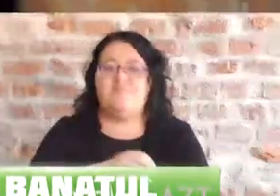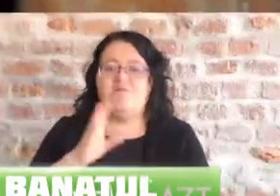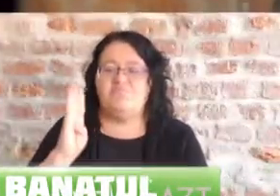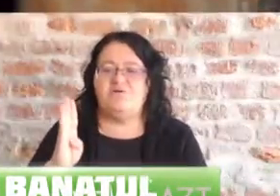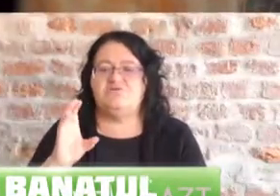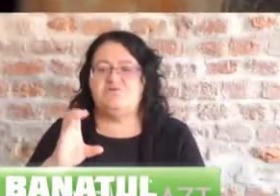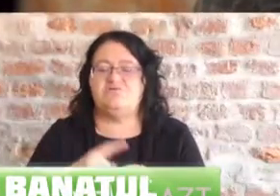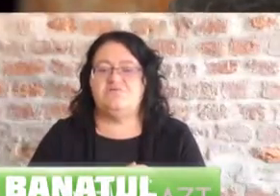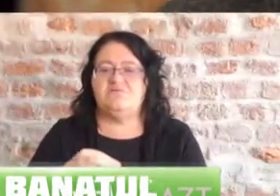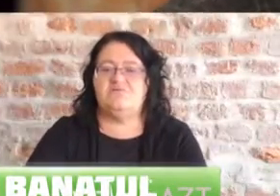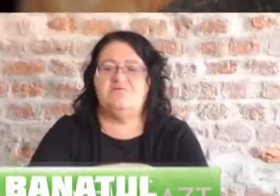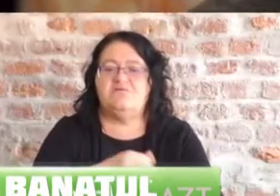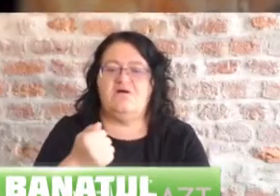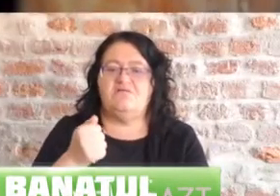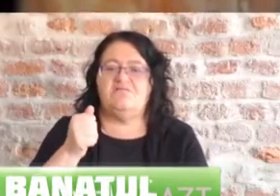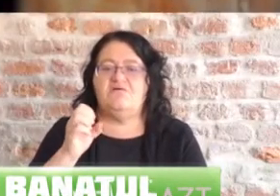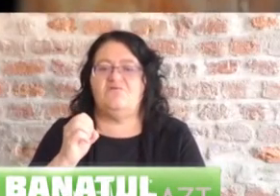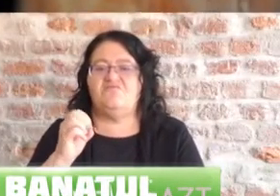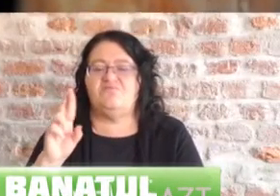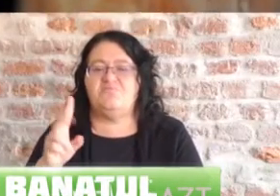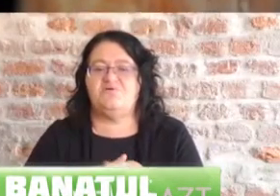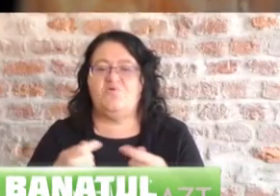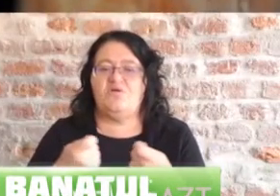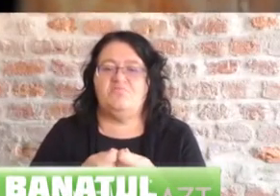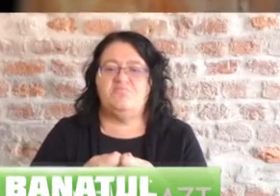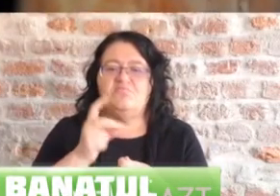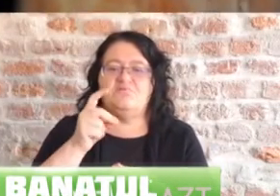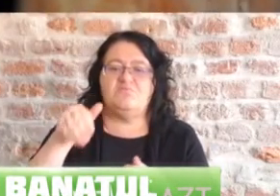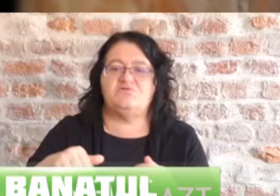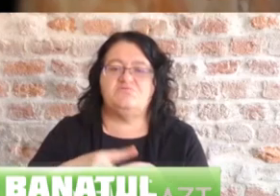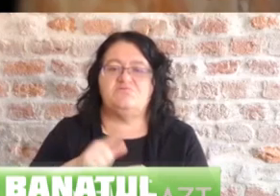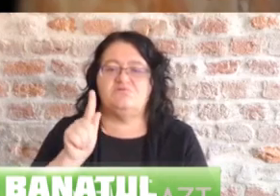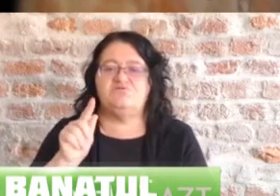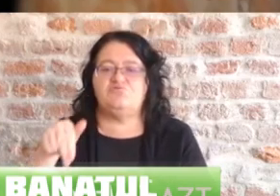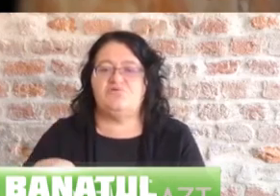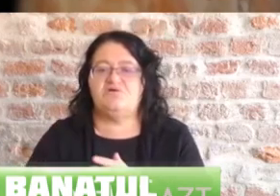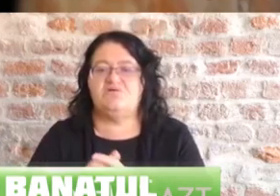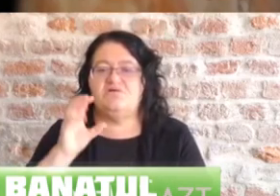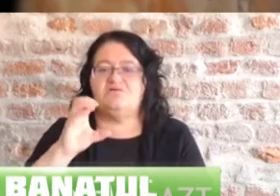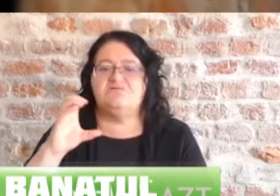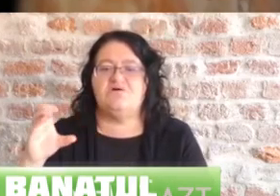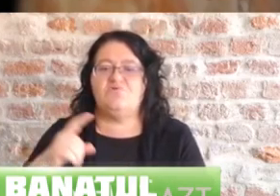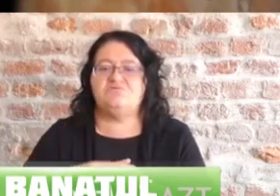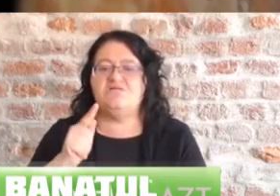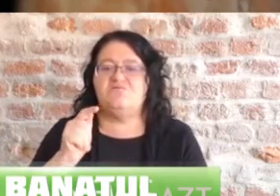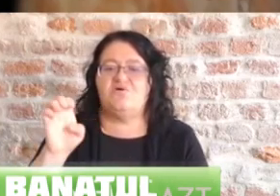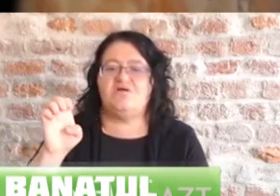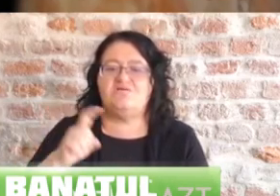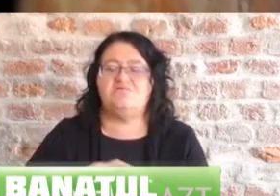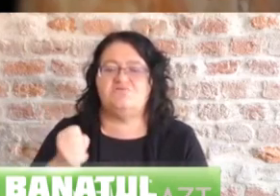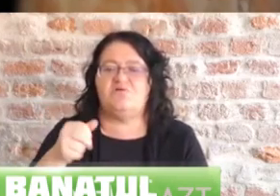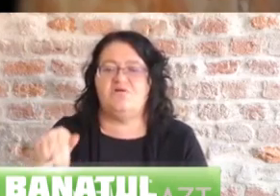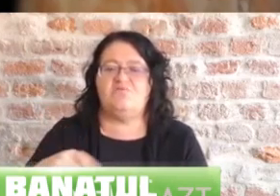Beșliul, arhitect Andrei Ovidiu Lefter și colaboratori Dan Bărinișteanu, George Nasta, Cristina Costea, Teodora Escu,